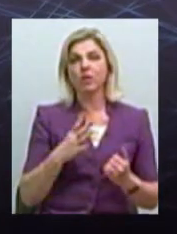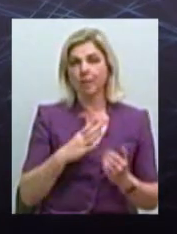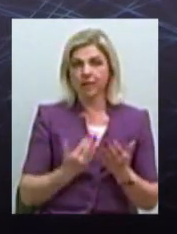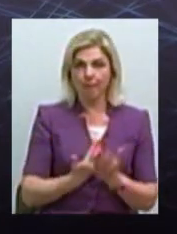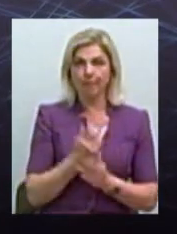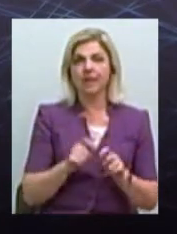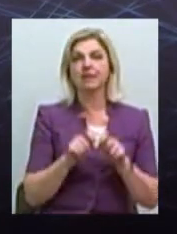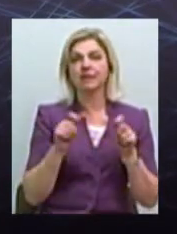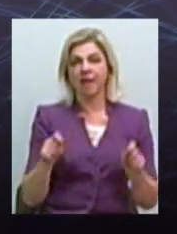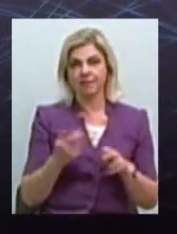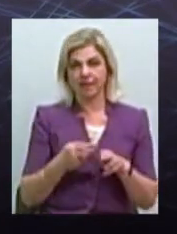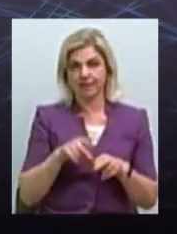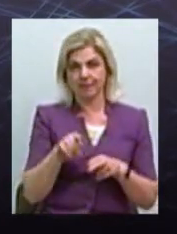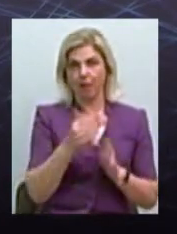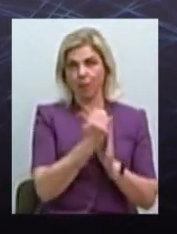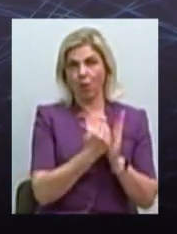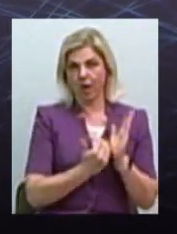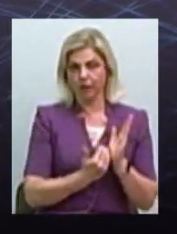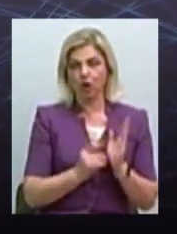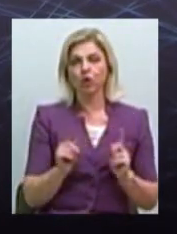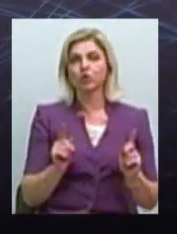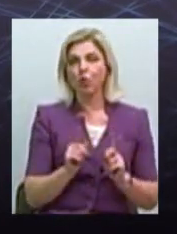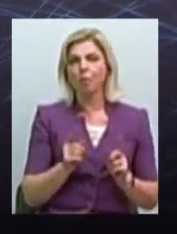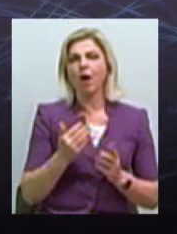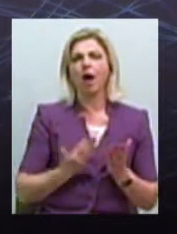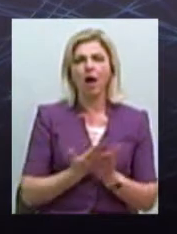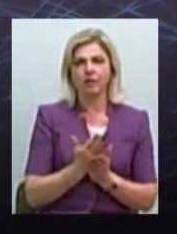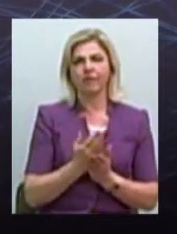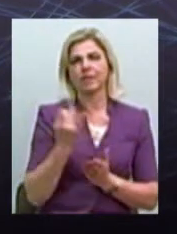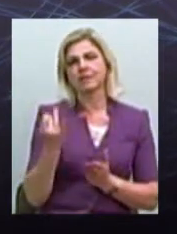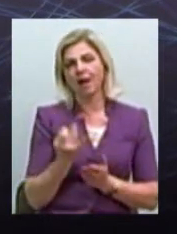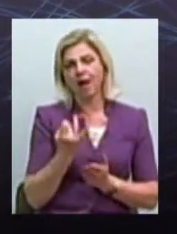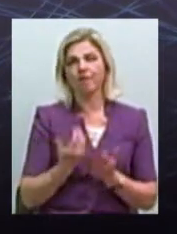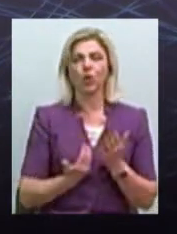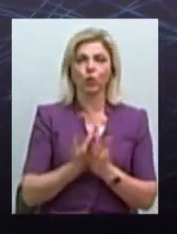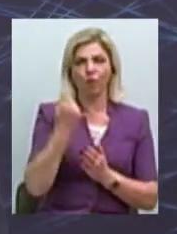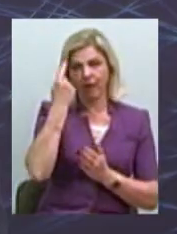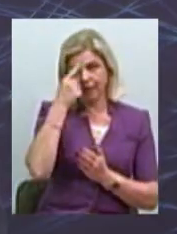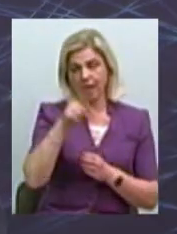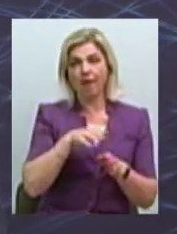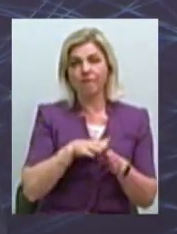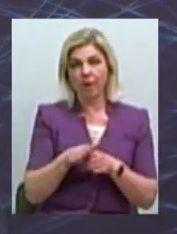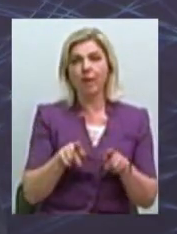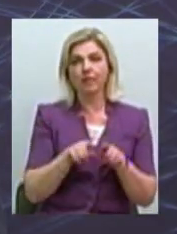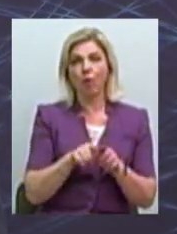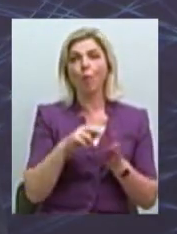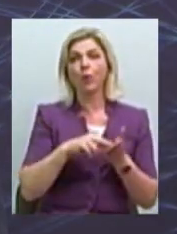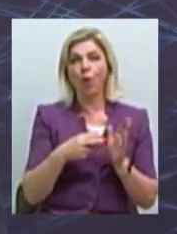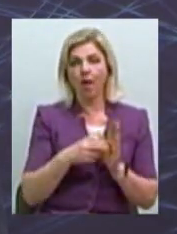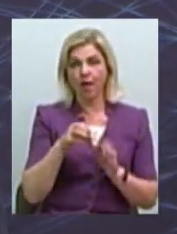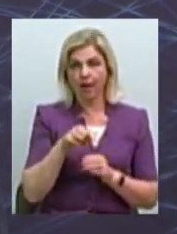для того, щоб якісно і цікаво з новими ідеями реалізувати даний проєкт,